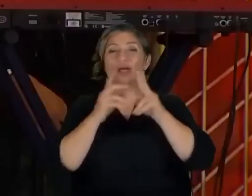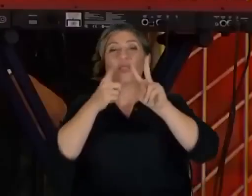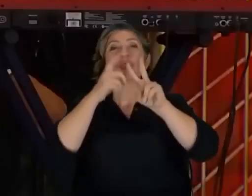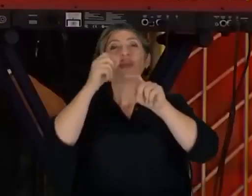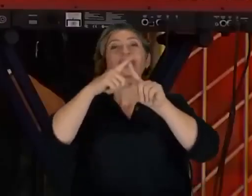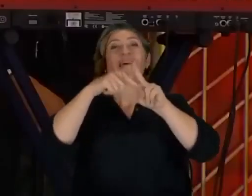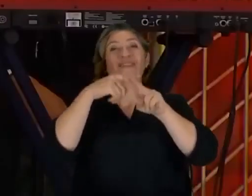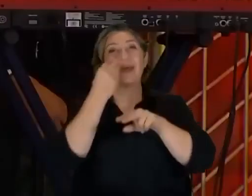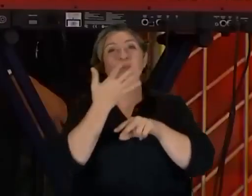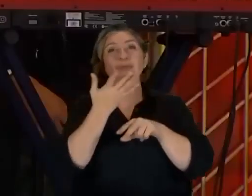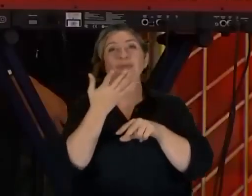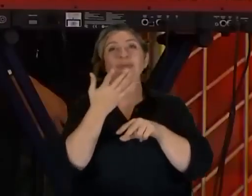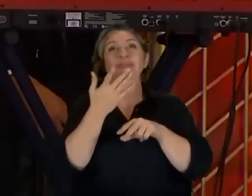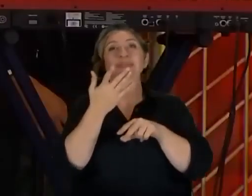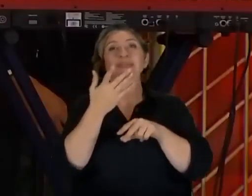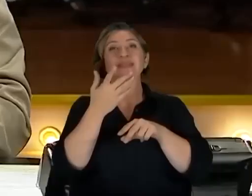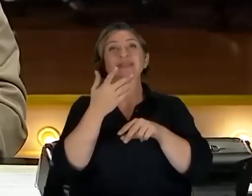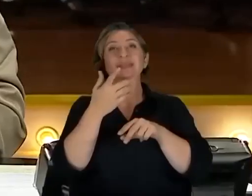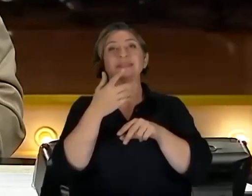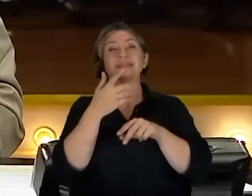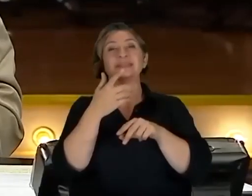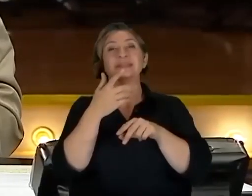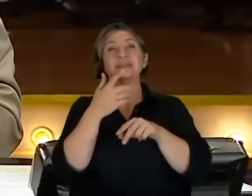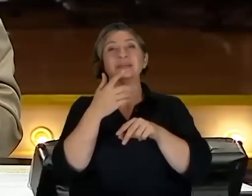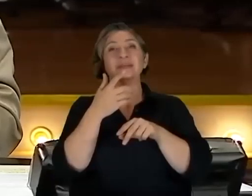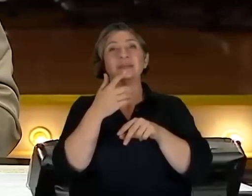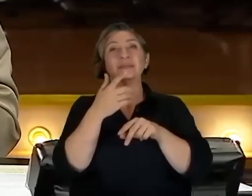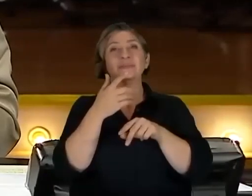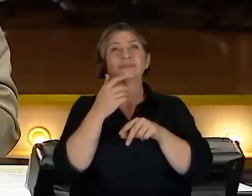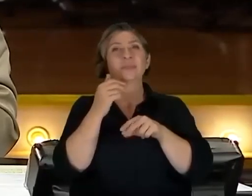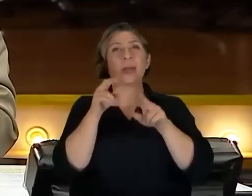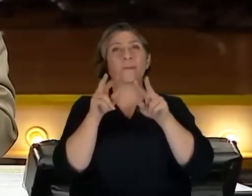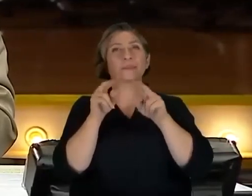Notaları verebiliyoruz. Mesela şeyi nereden söylüyorsunuz?